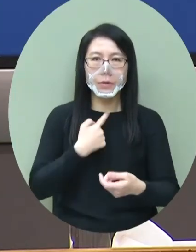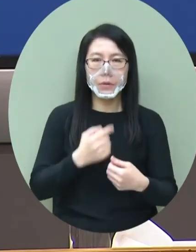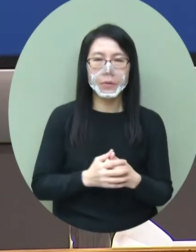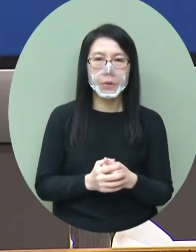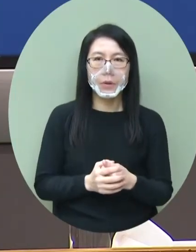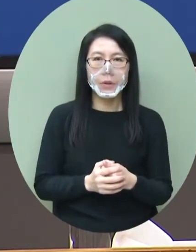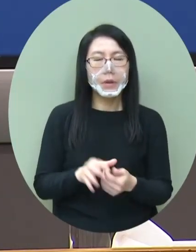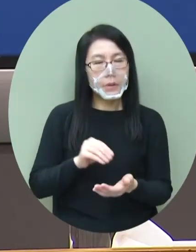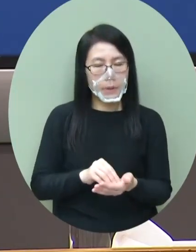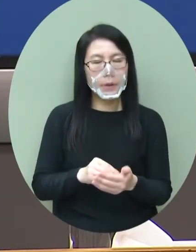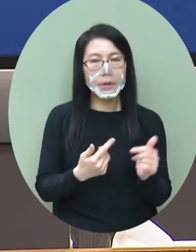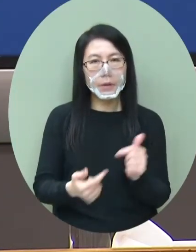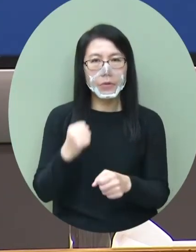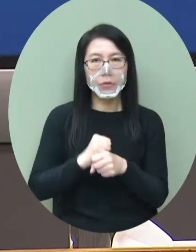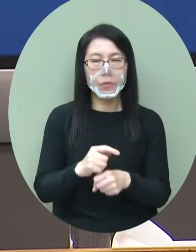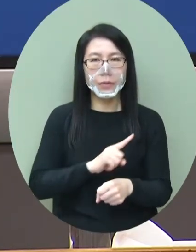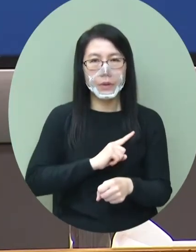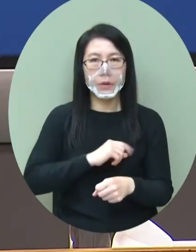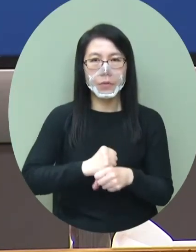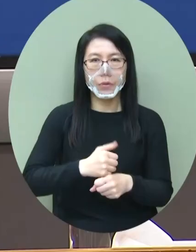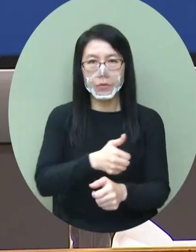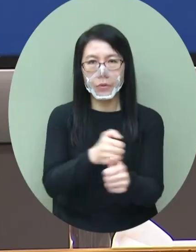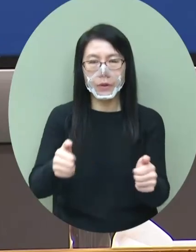民全力合作，我们一直会做